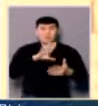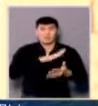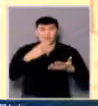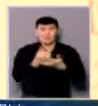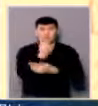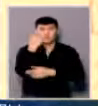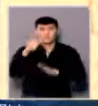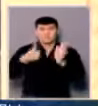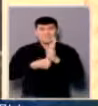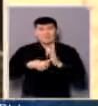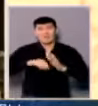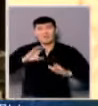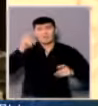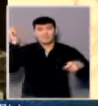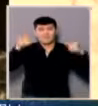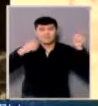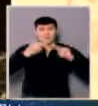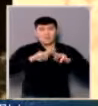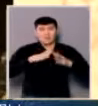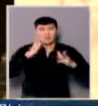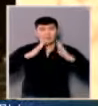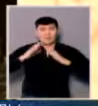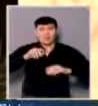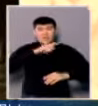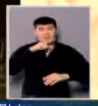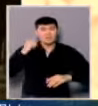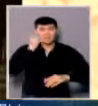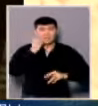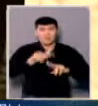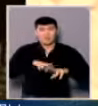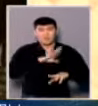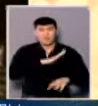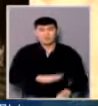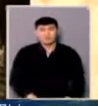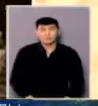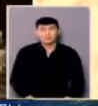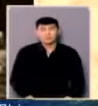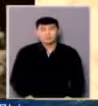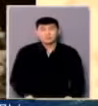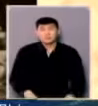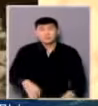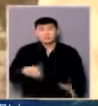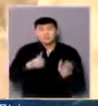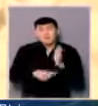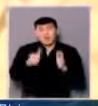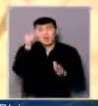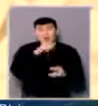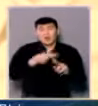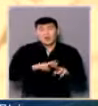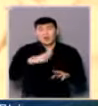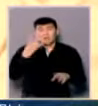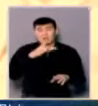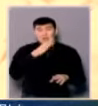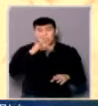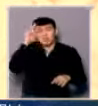лауреатом 6-го Всемирного фестиваля молодежи и студентов в Москве в 1957 году. В 1960 году к 40-летию